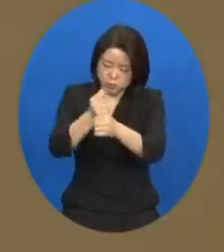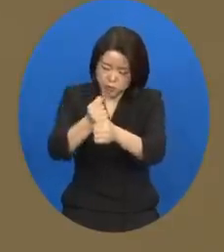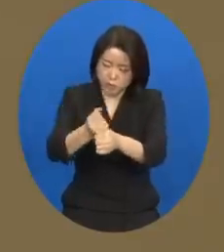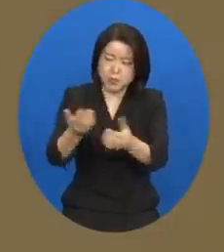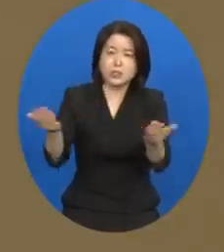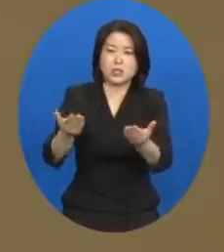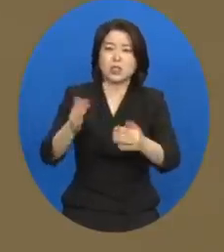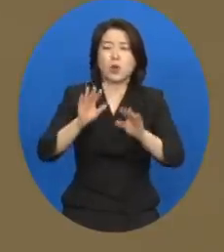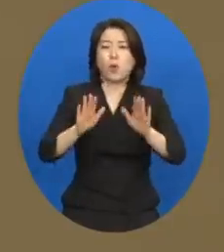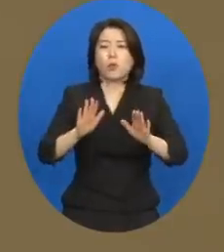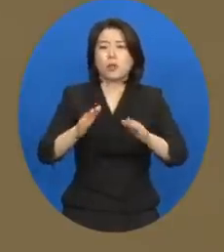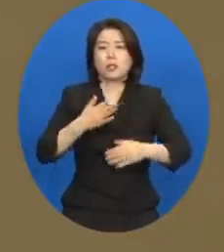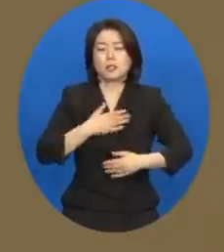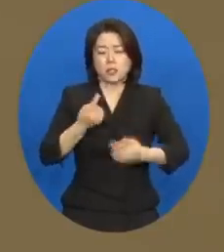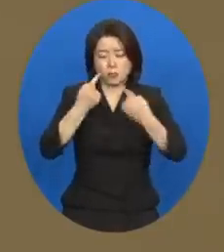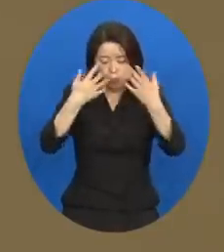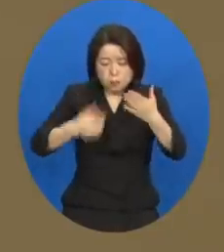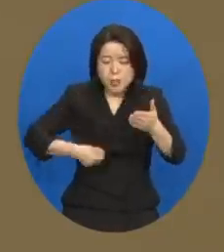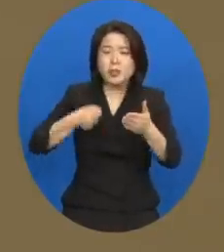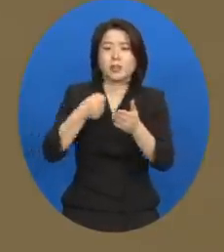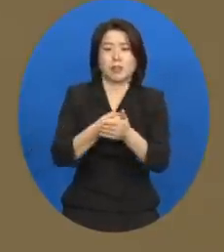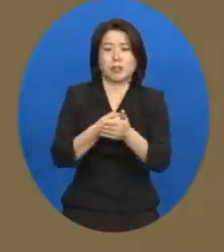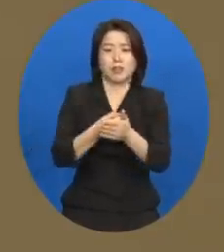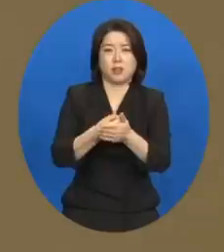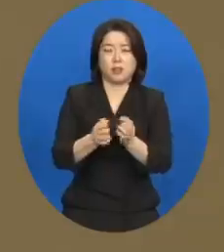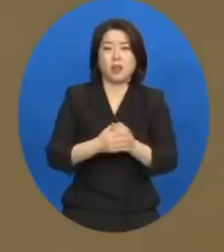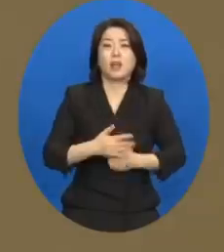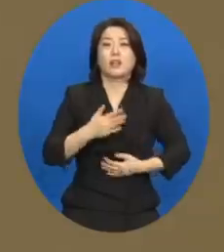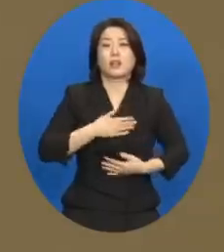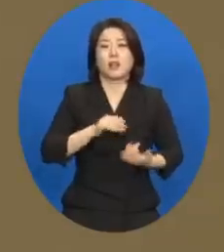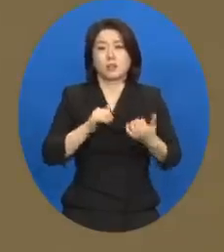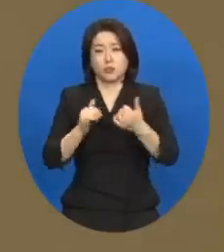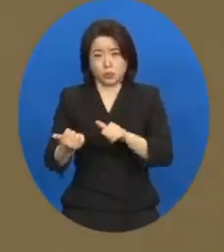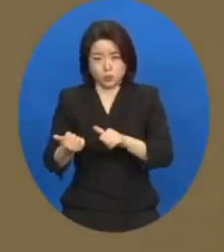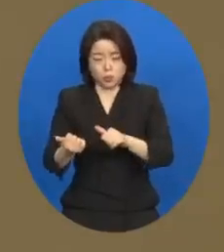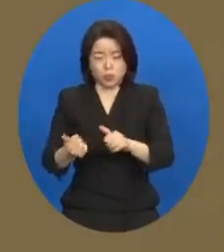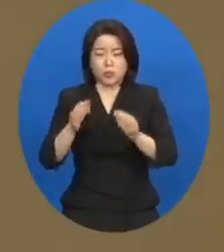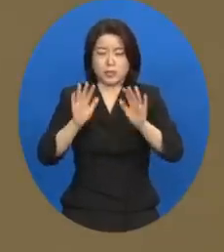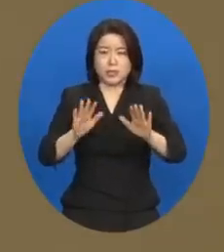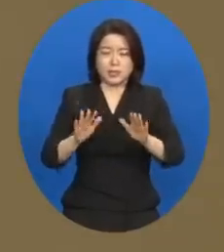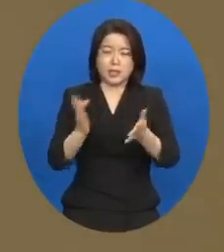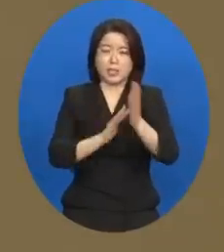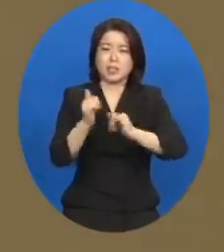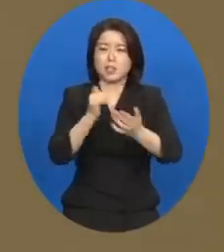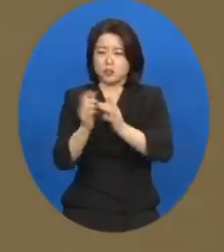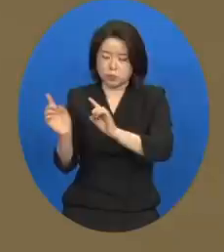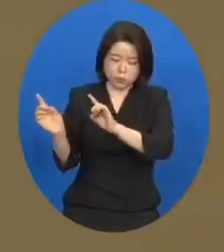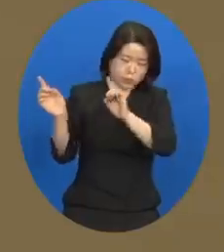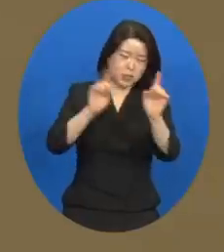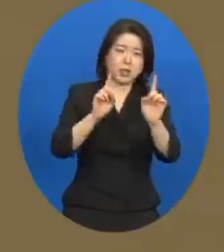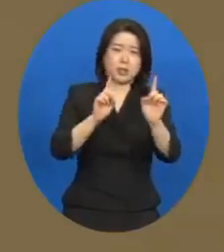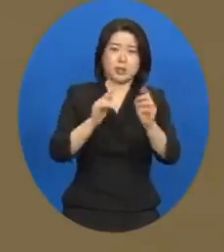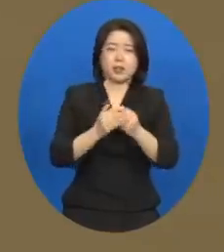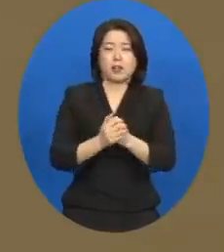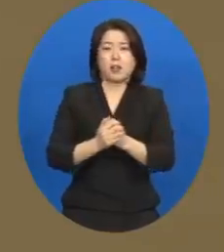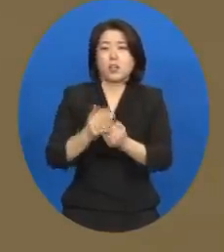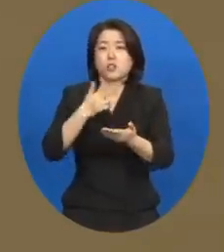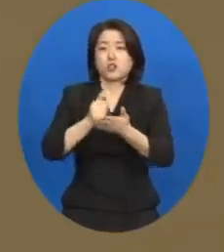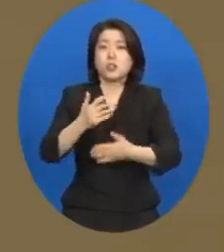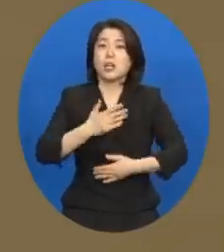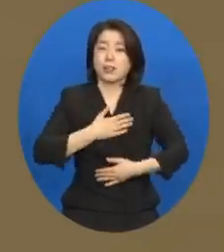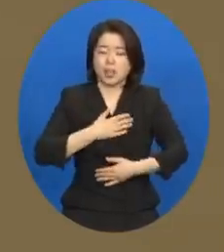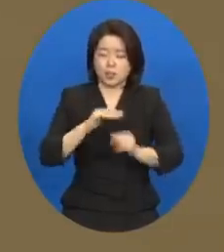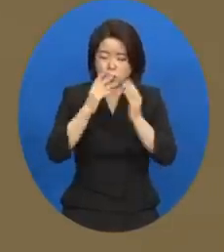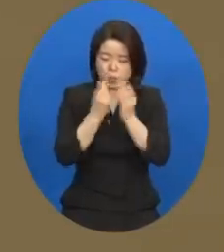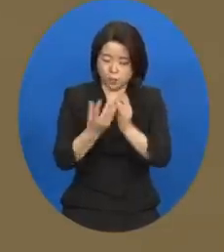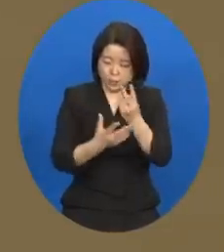오늘 제가 분명히 결단하겠습니다. 나는 죽고 이제는 예수님으로 삽니다. 주님과 나는